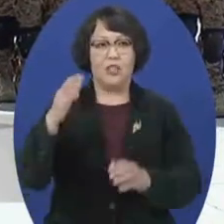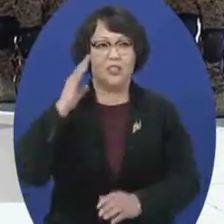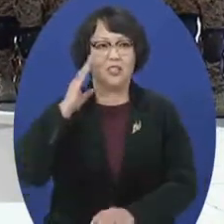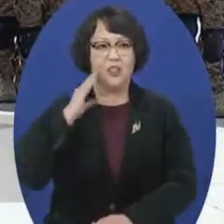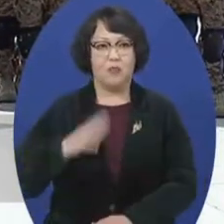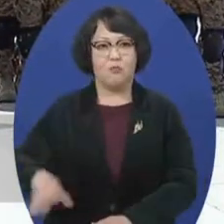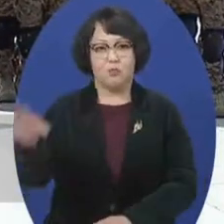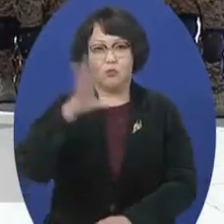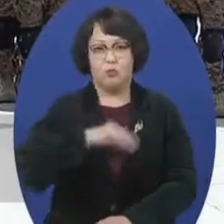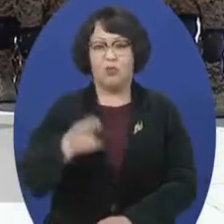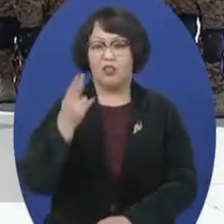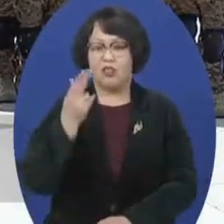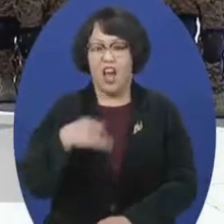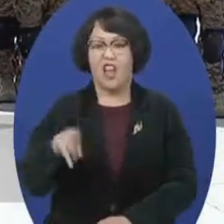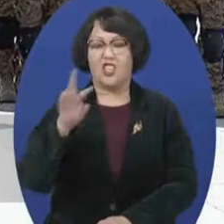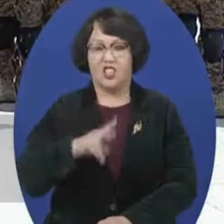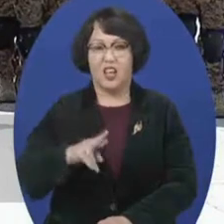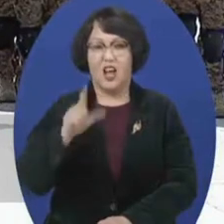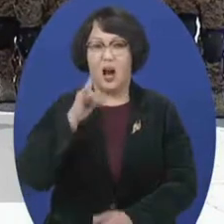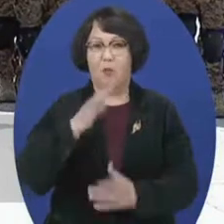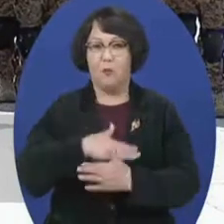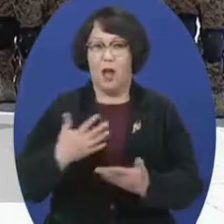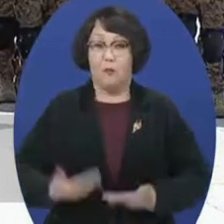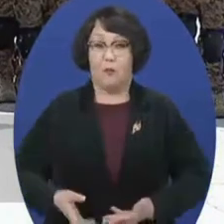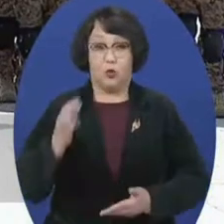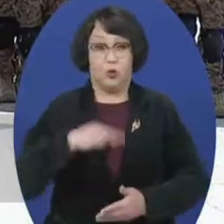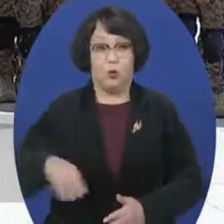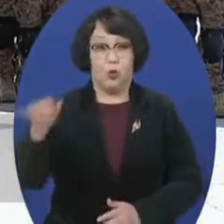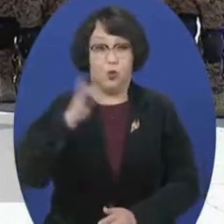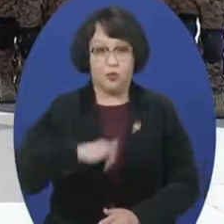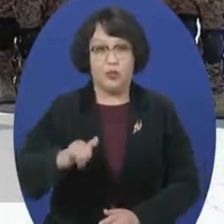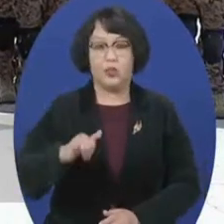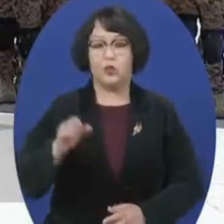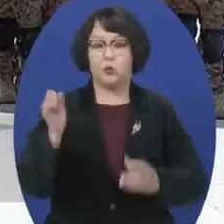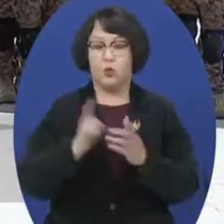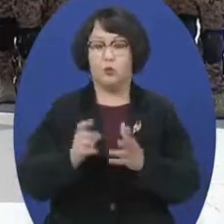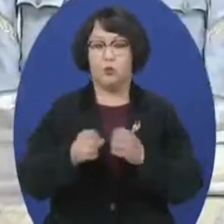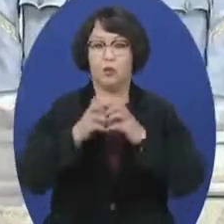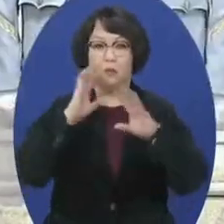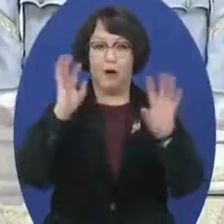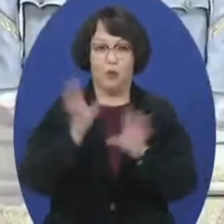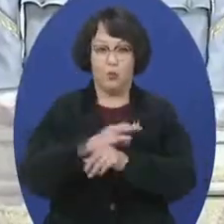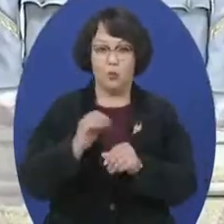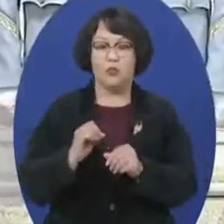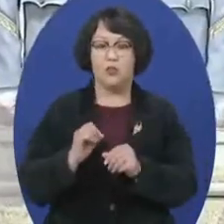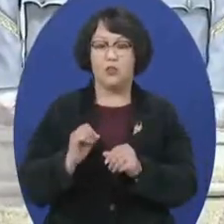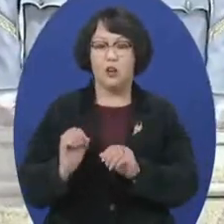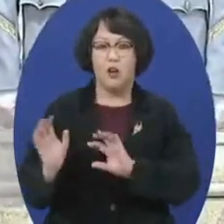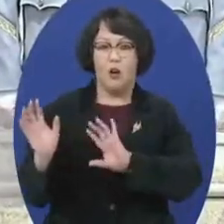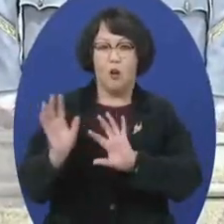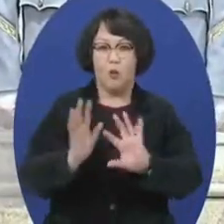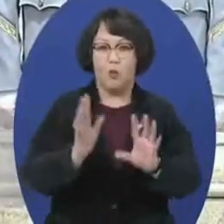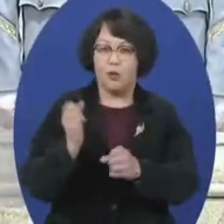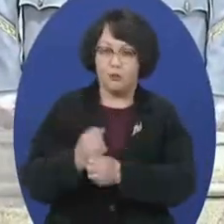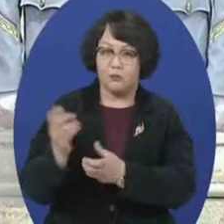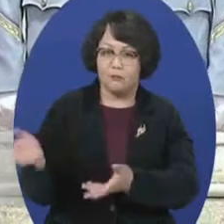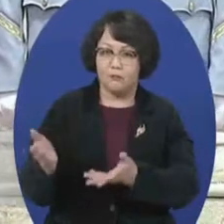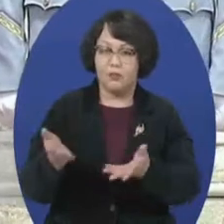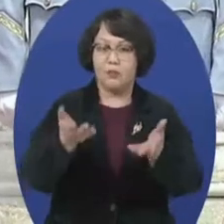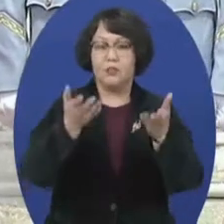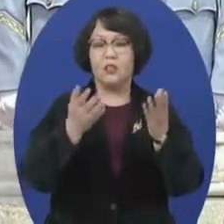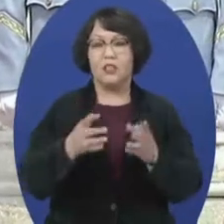зэрэг дайчдыг инхийг сахиулах болон улс орны стратегийн бүтээн байгуулалтад оролцуулах хил хамгаалтыг